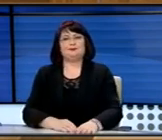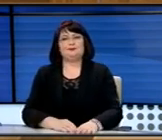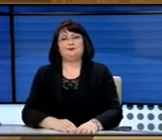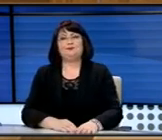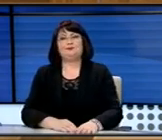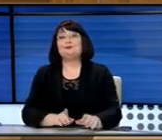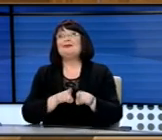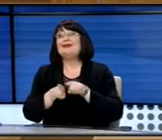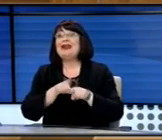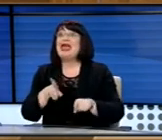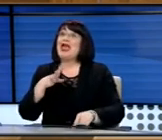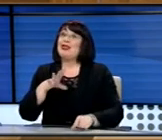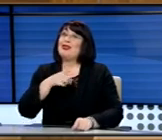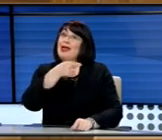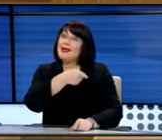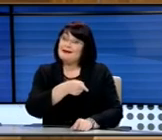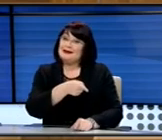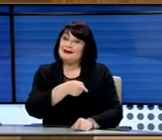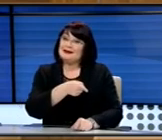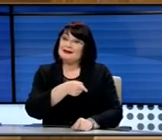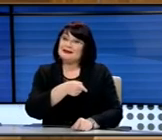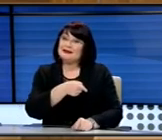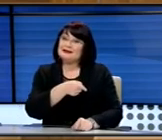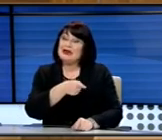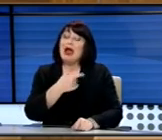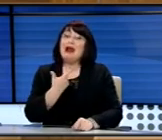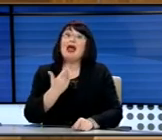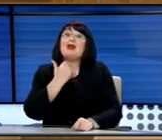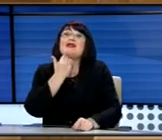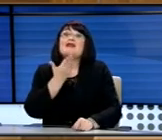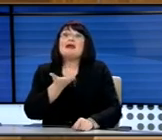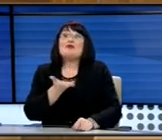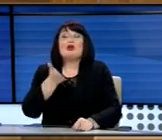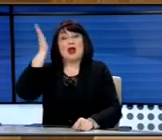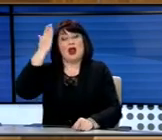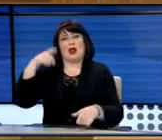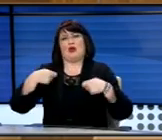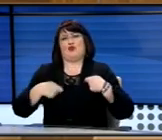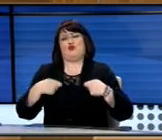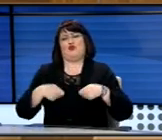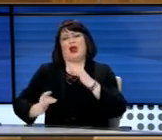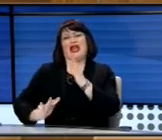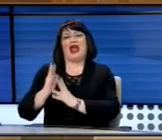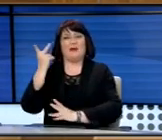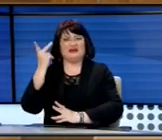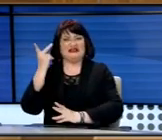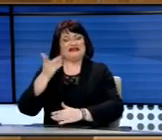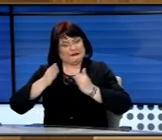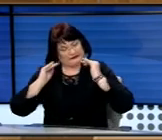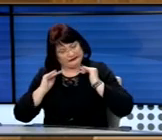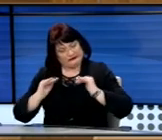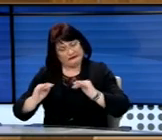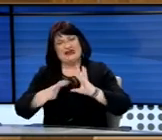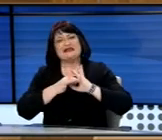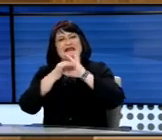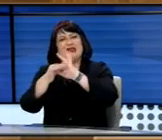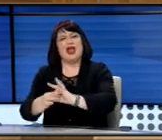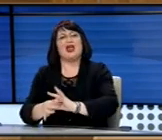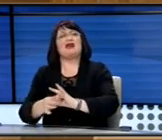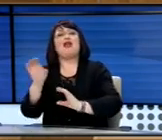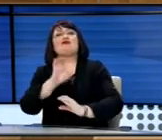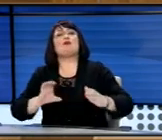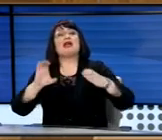λοιπόν προθέσεων, όσο κανείς πίνει νερό στο όνομα της καπιταλιστικής ανάπτυξης, όσο πίνει νερό στις δεσμεύσεις